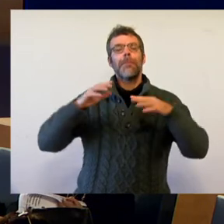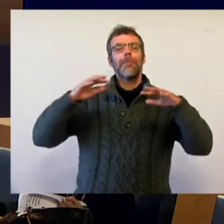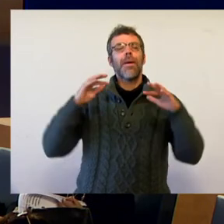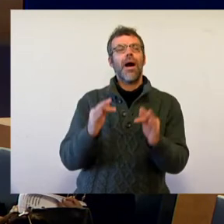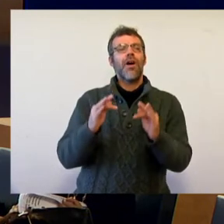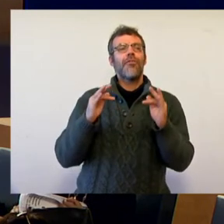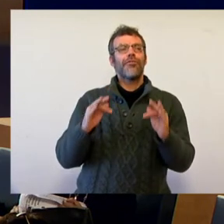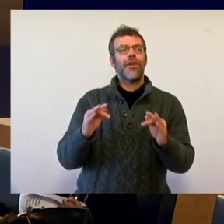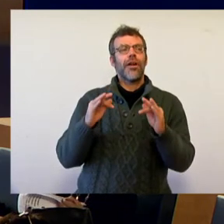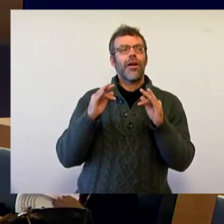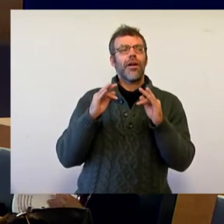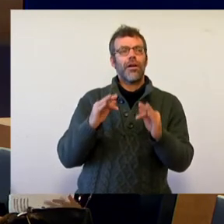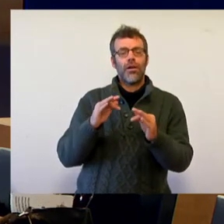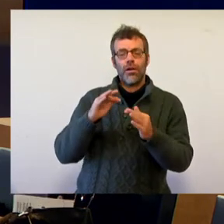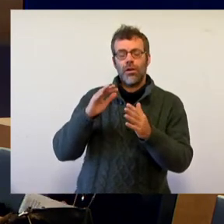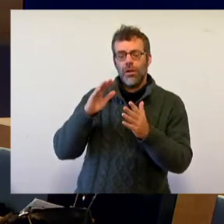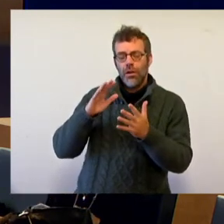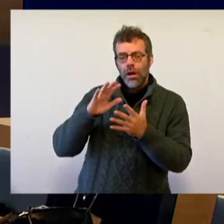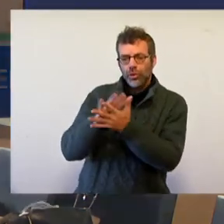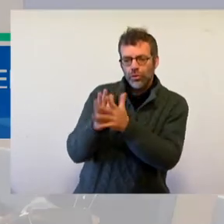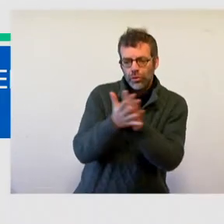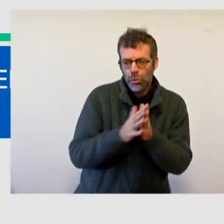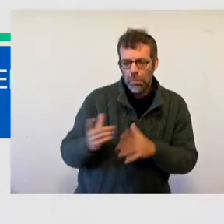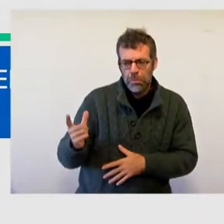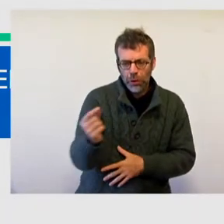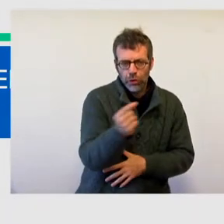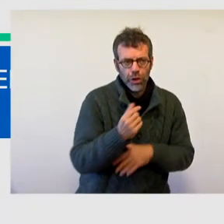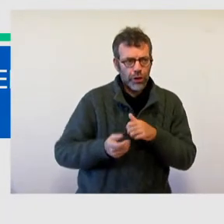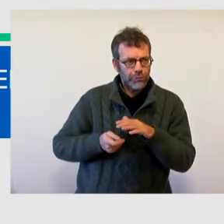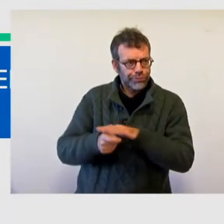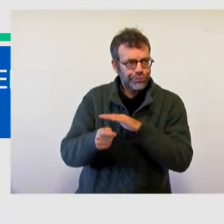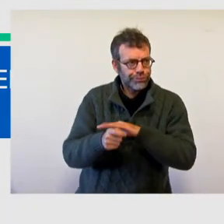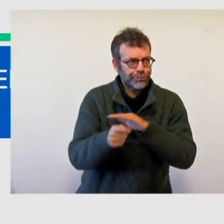renforcer le soutien au secteur associatif et aux partenaires. Et enfin, au